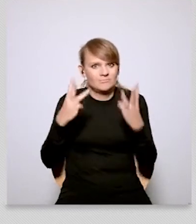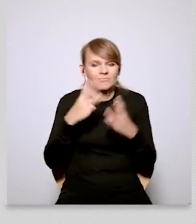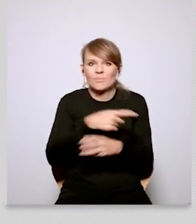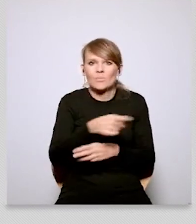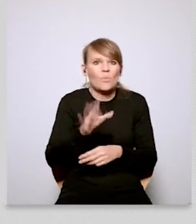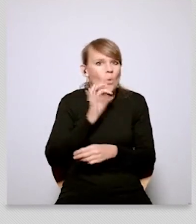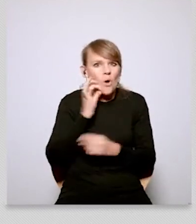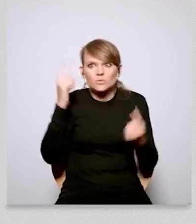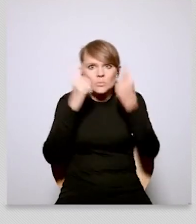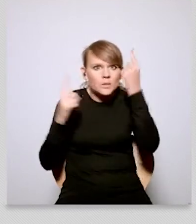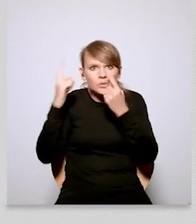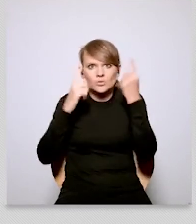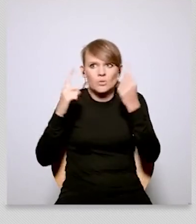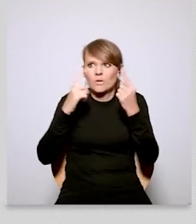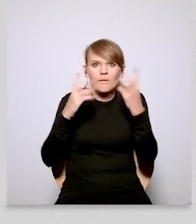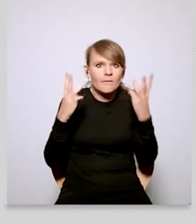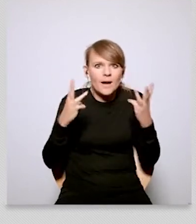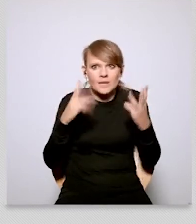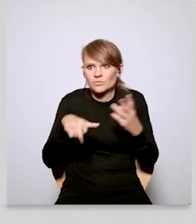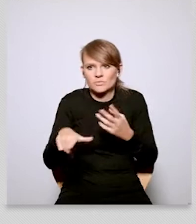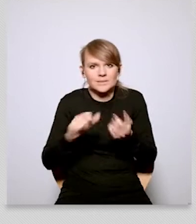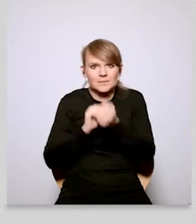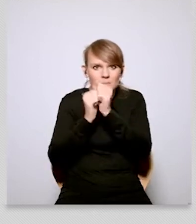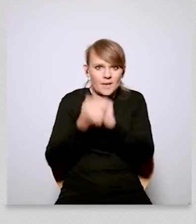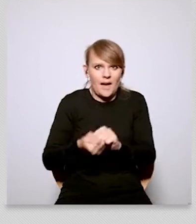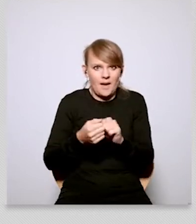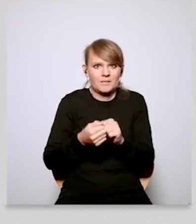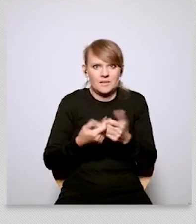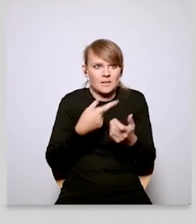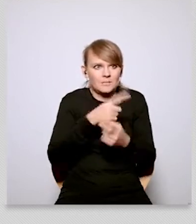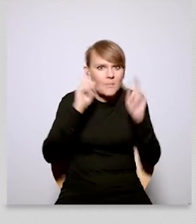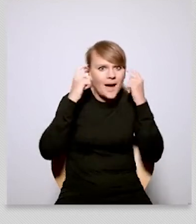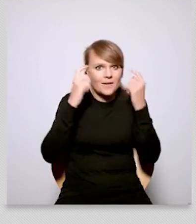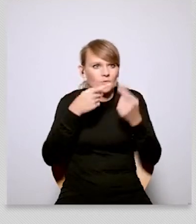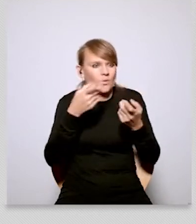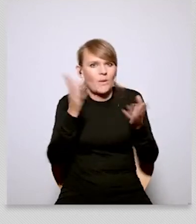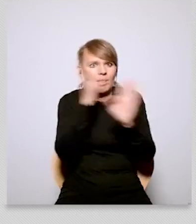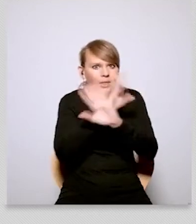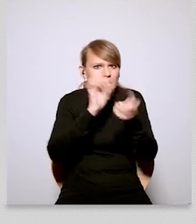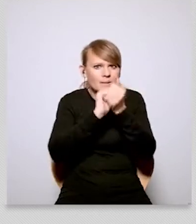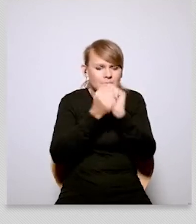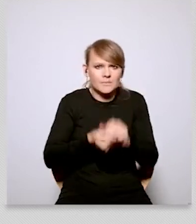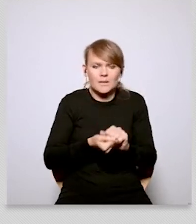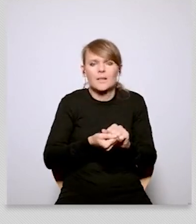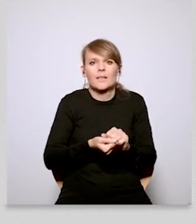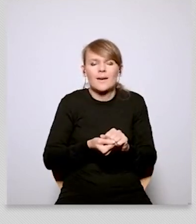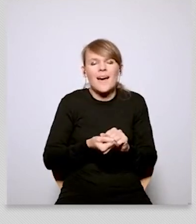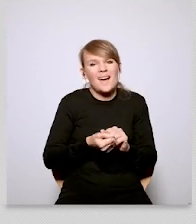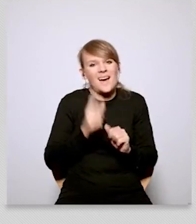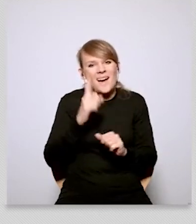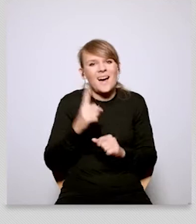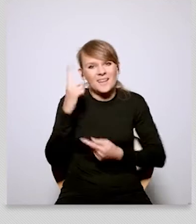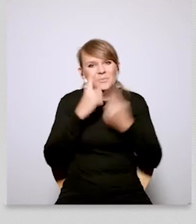zaoferowani zmianą tematyczną itd., natomiast wydaje mi się, że jest to spory